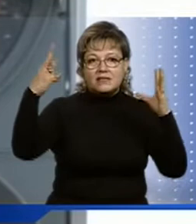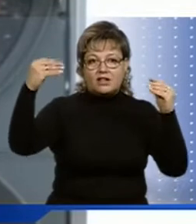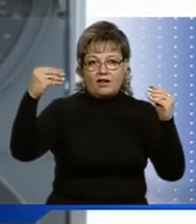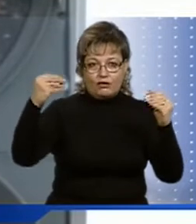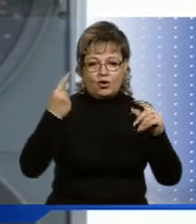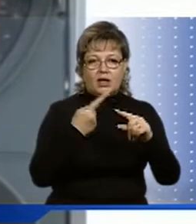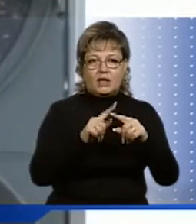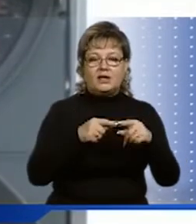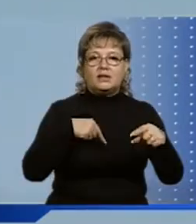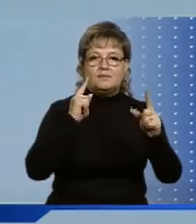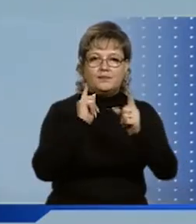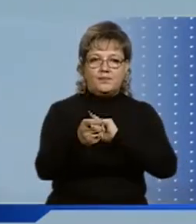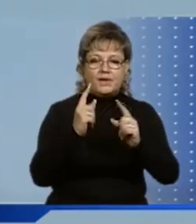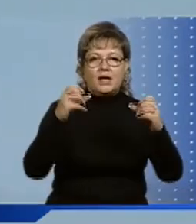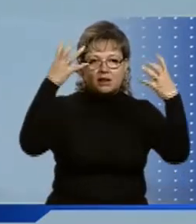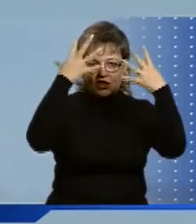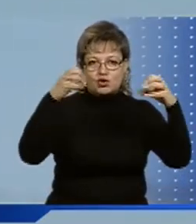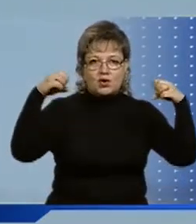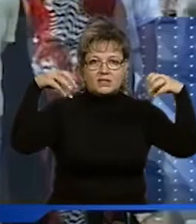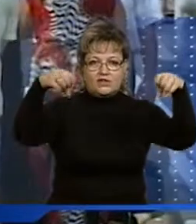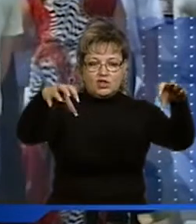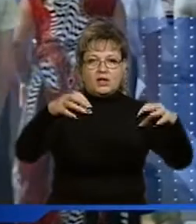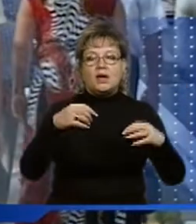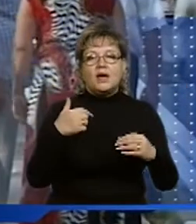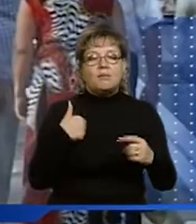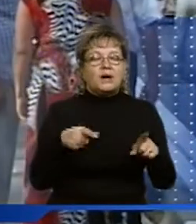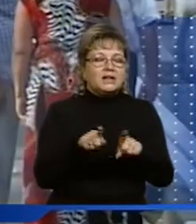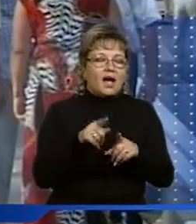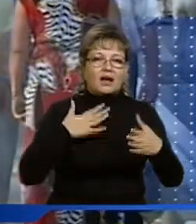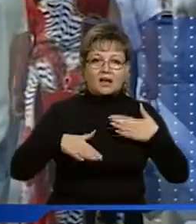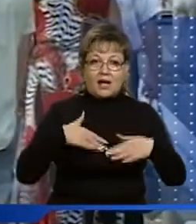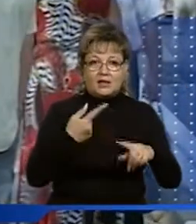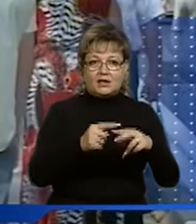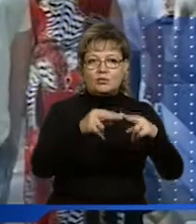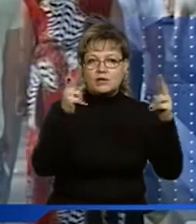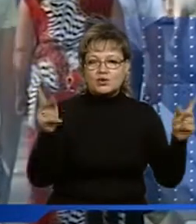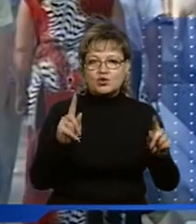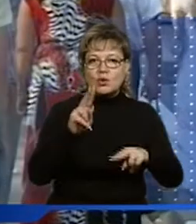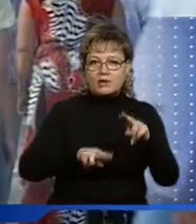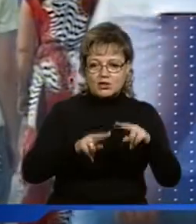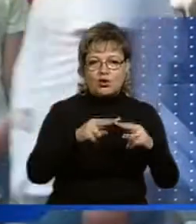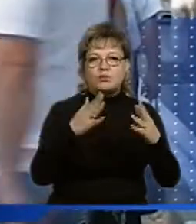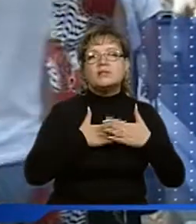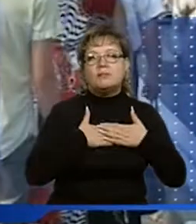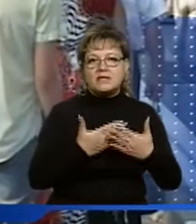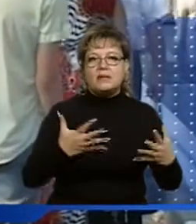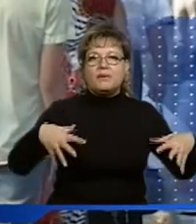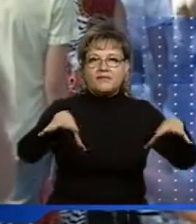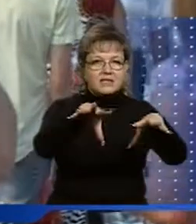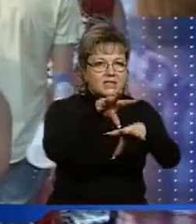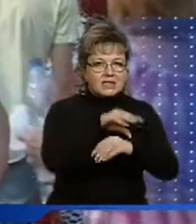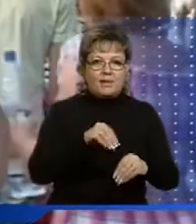светофора, реверсивного движения и ночное освещение. Мы до того рады этому мосту, что построили мост. Спасибо